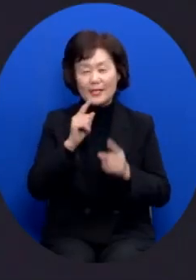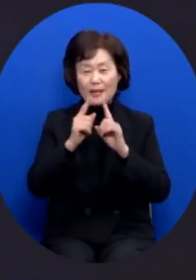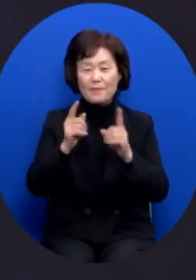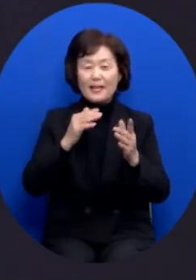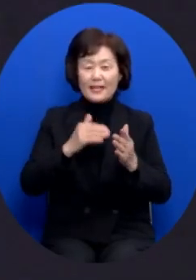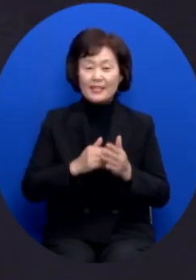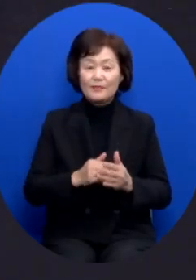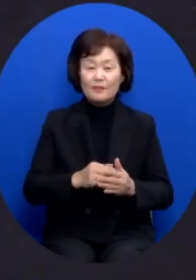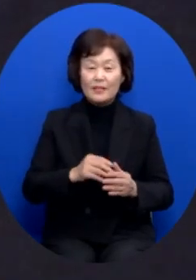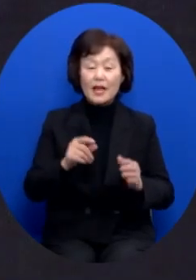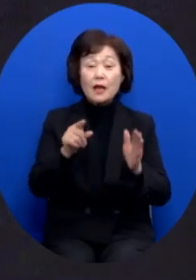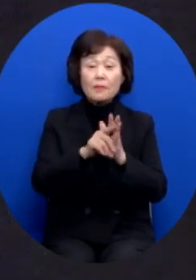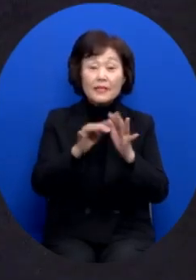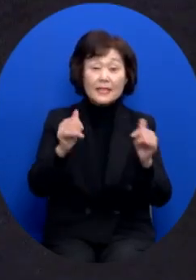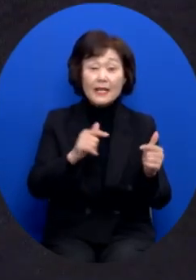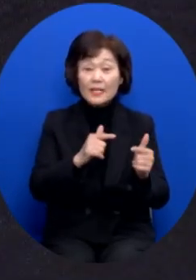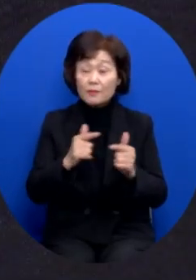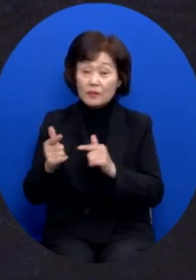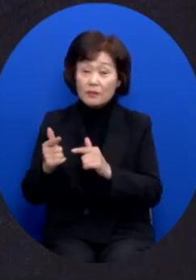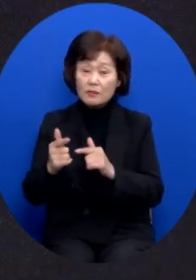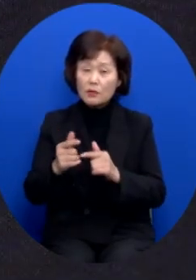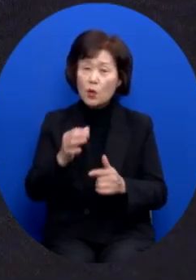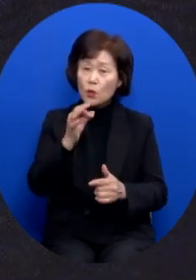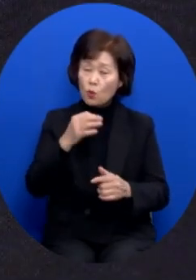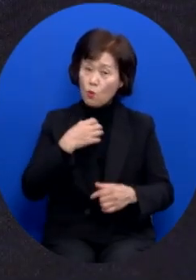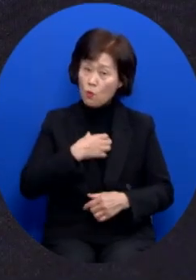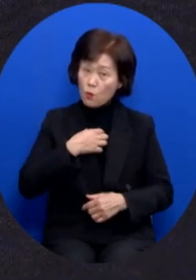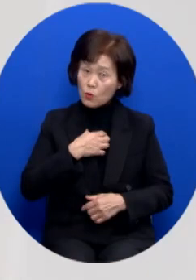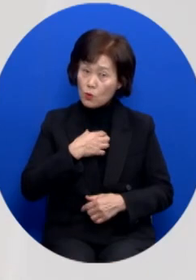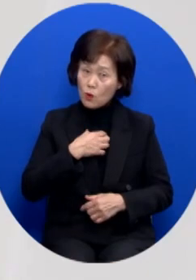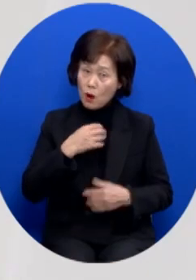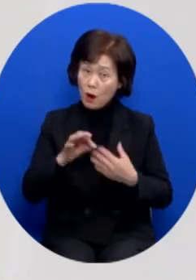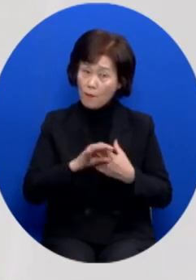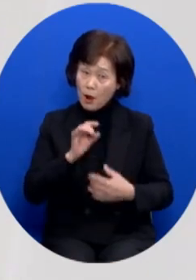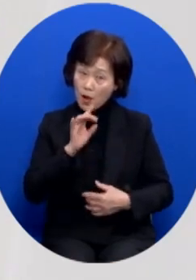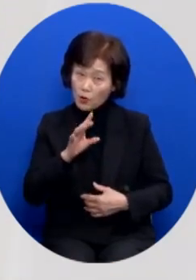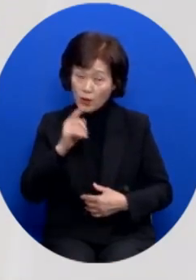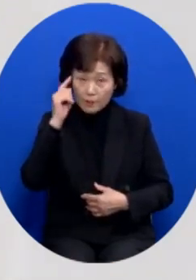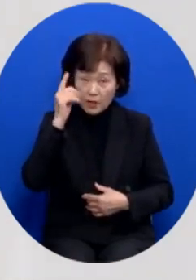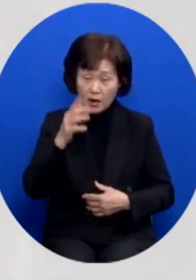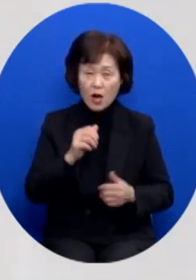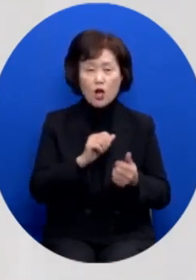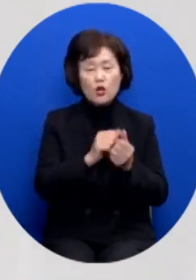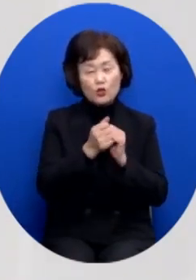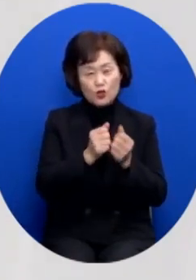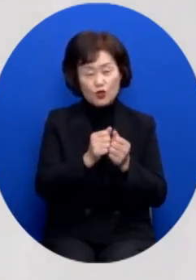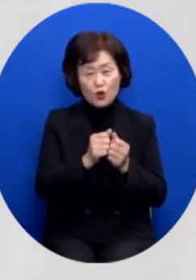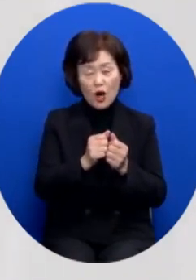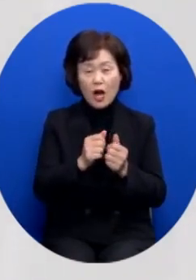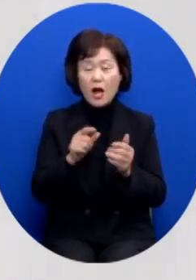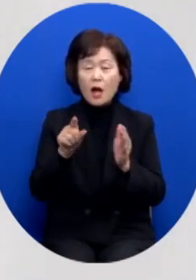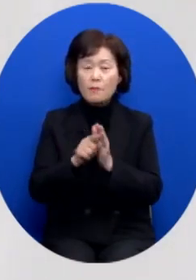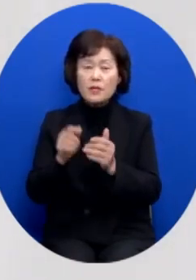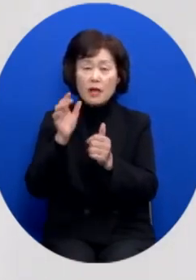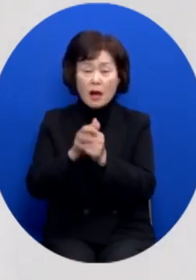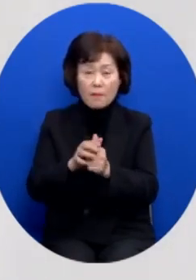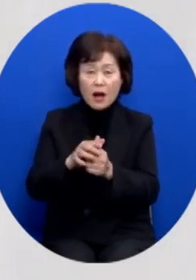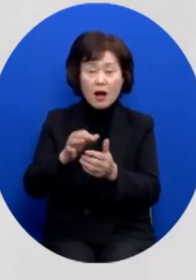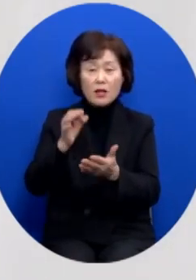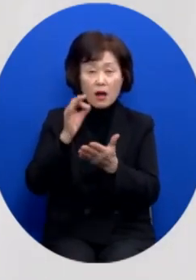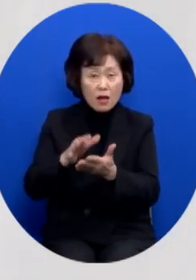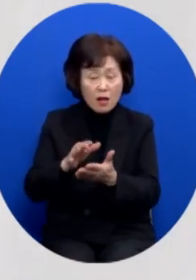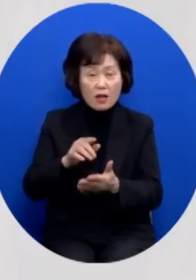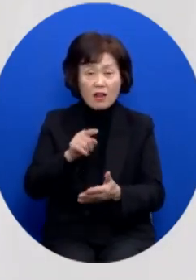출신 목회자가 쓴 크리스천은 돈 걱정하면 안 되나요? 주식과 펀드 등 다양한 직업을 가진 크리스천들이